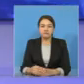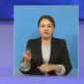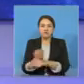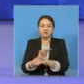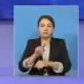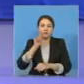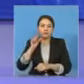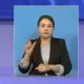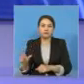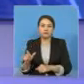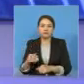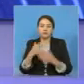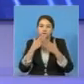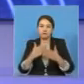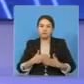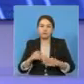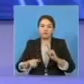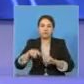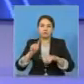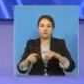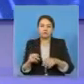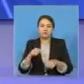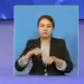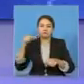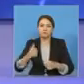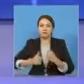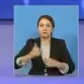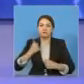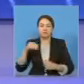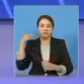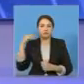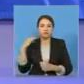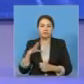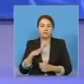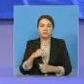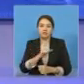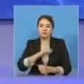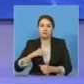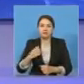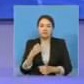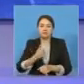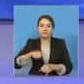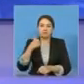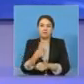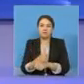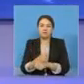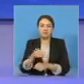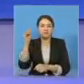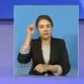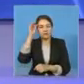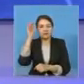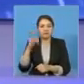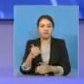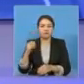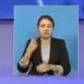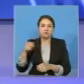Воспитание у молодого поколения любви к родине и формирование чувства патриотизма у актюбинцев. Но что самое главное, возможность почтить память павших